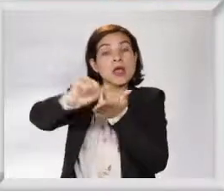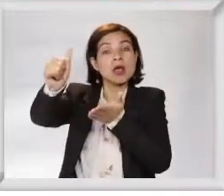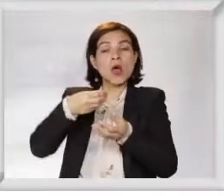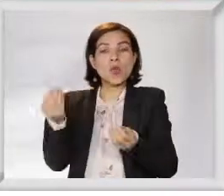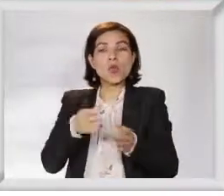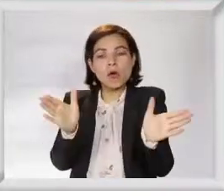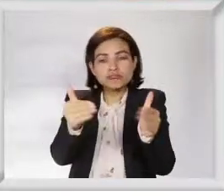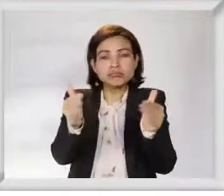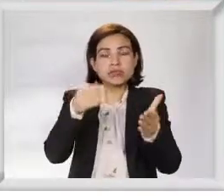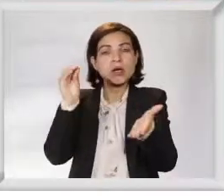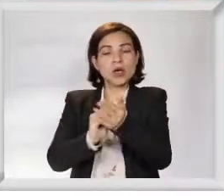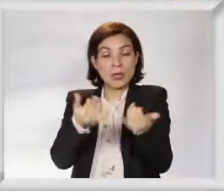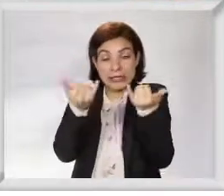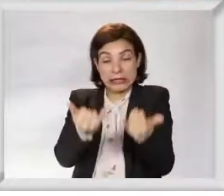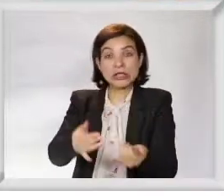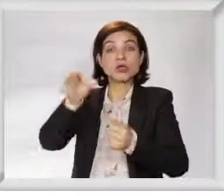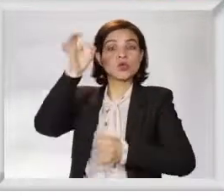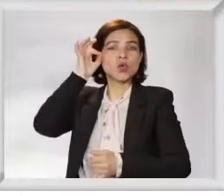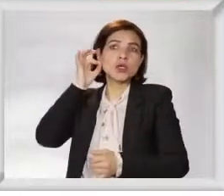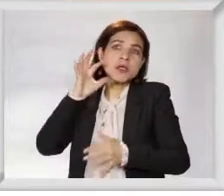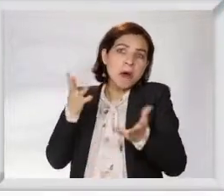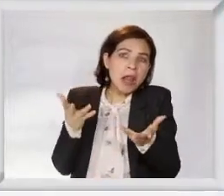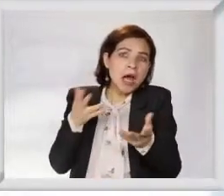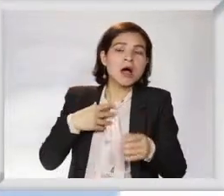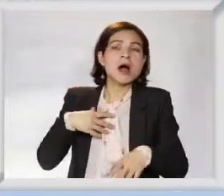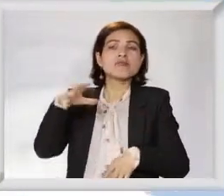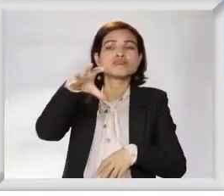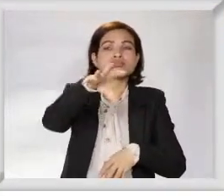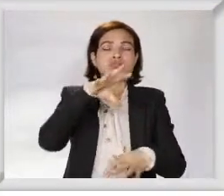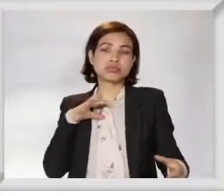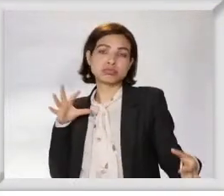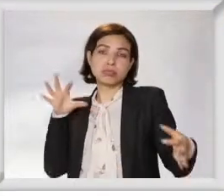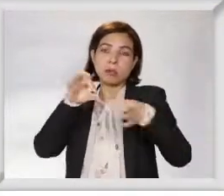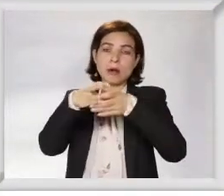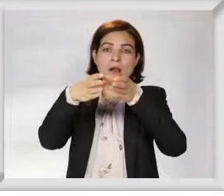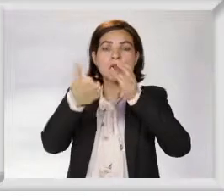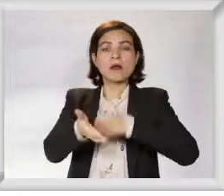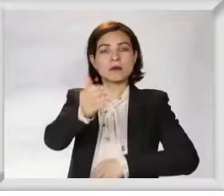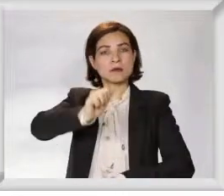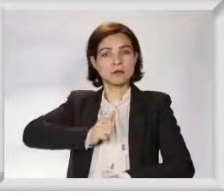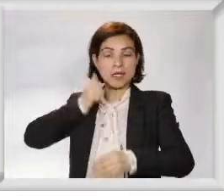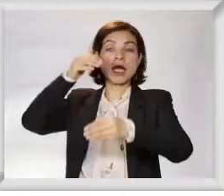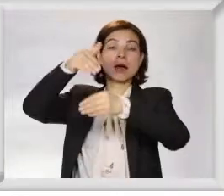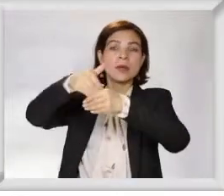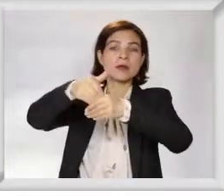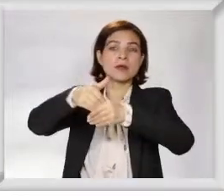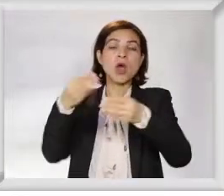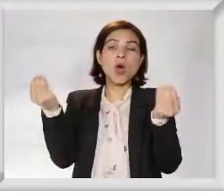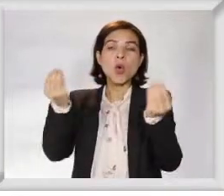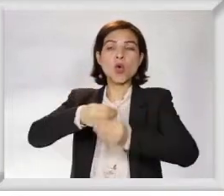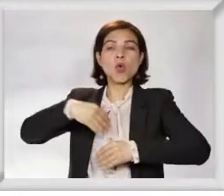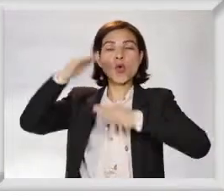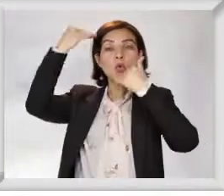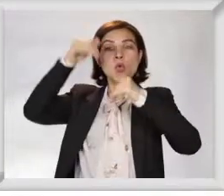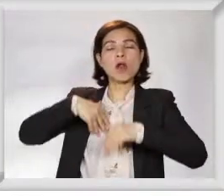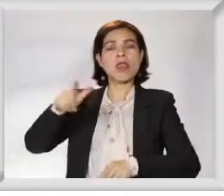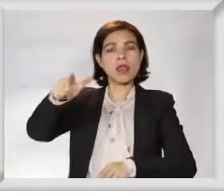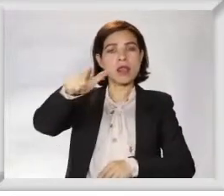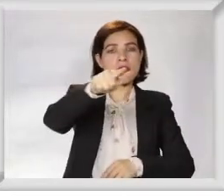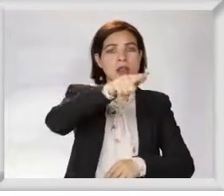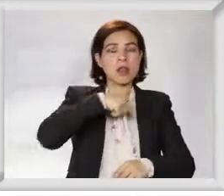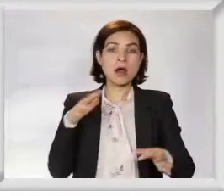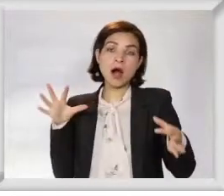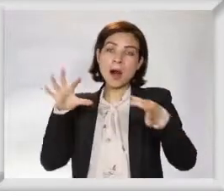في مكاتب التسجيل داخل الجمهورية التونسية أو بمكاتب التسجيل التابعة للهيئة العليا المستقلة للانتخابات بالخارج والمتواجدة